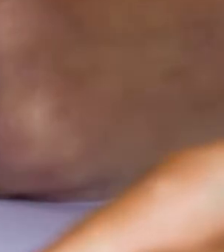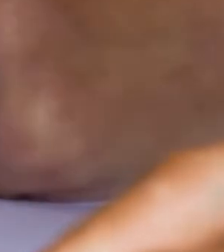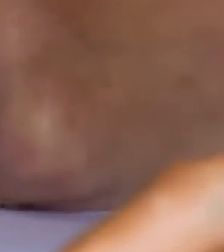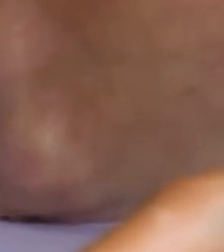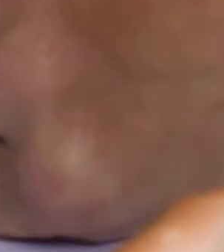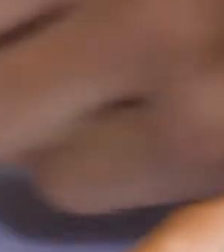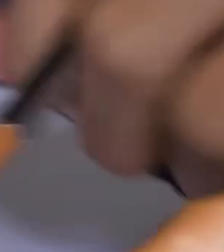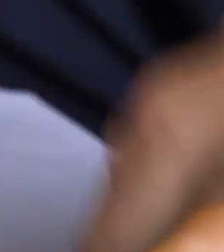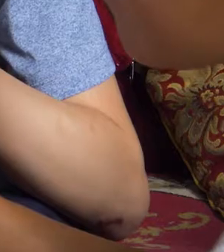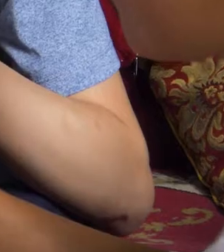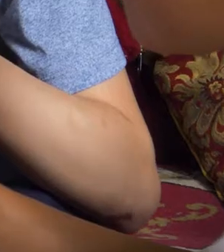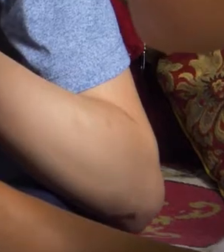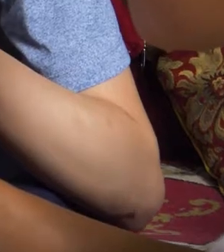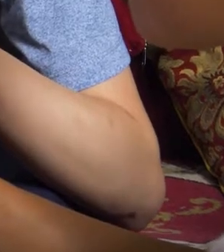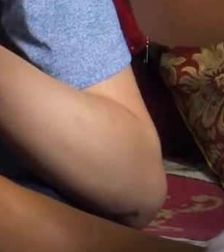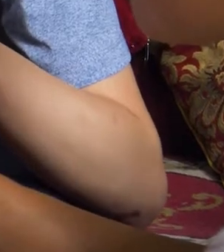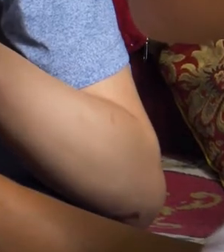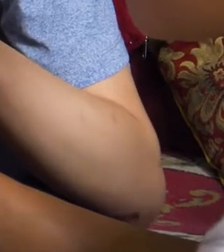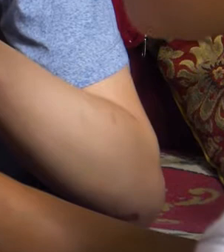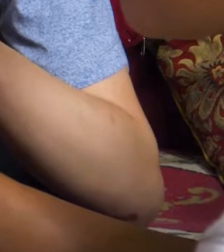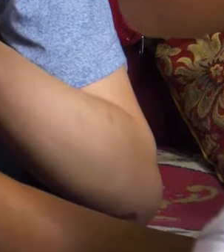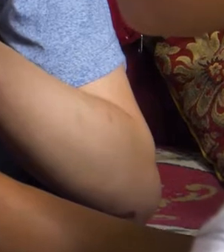यु हैव डन शो मी